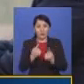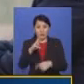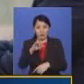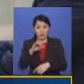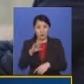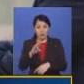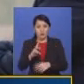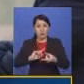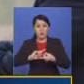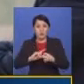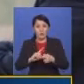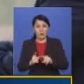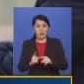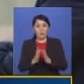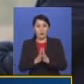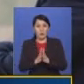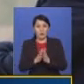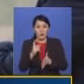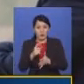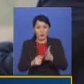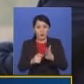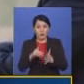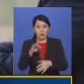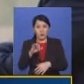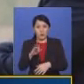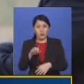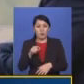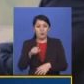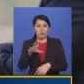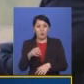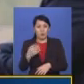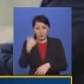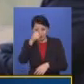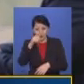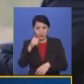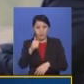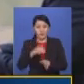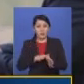ұлы ақынның аударылып, жарық көрген шығармалары, Әл-Фарабидің 1150